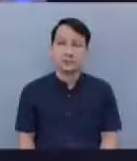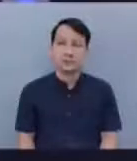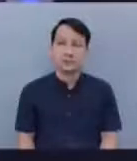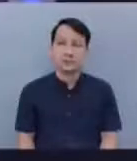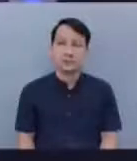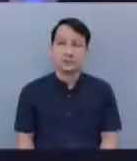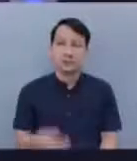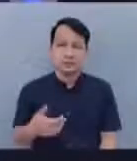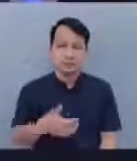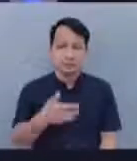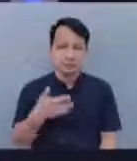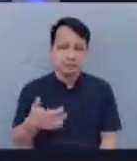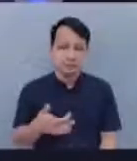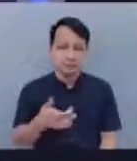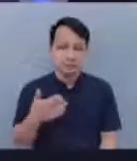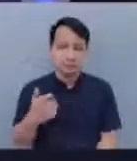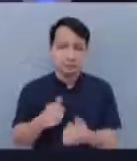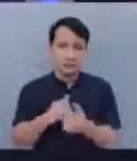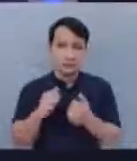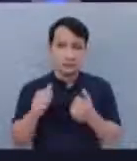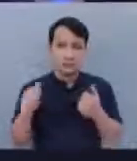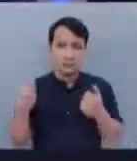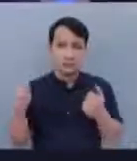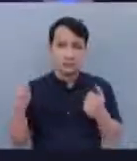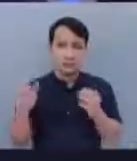Sa buhay mo,